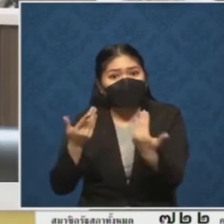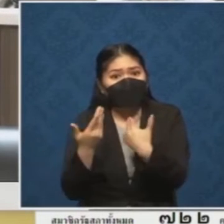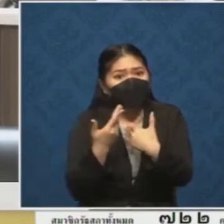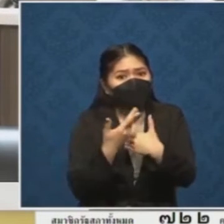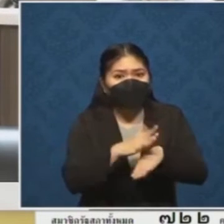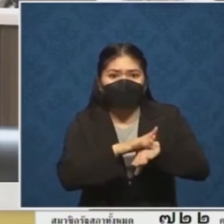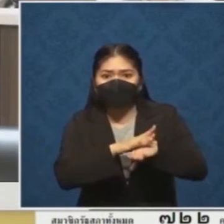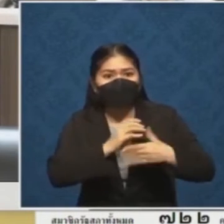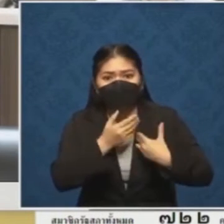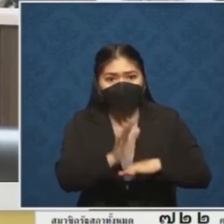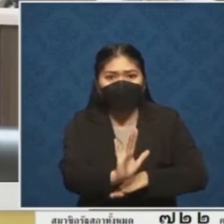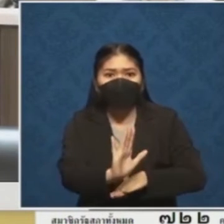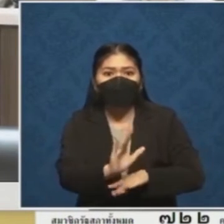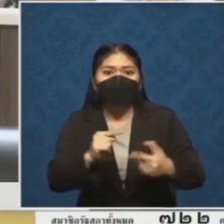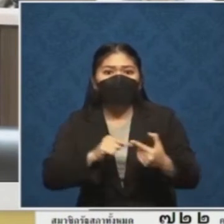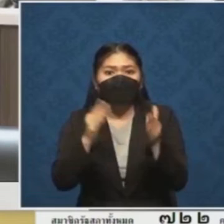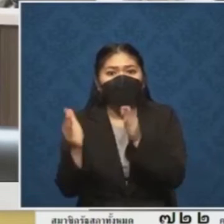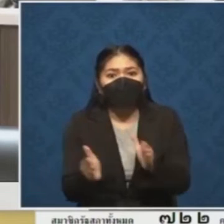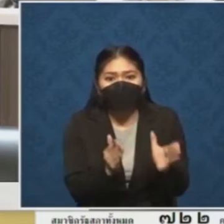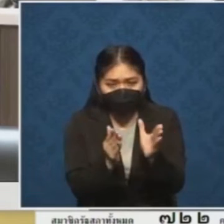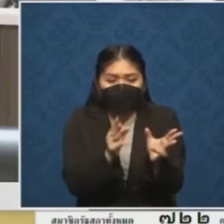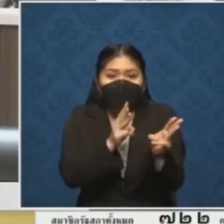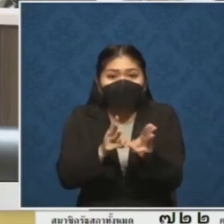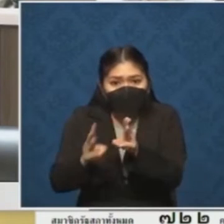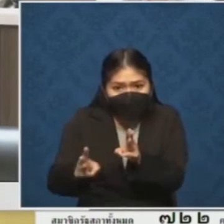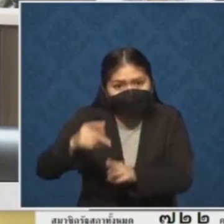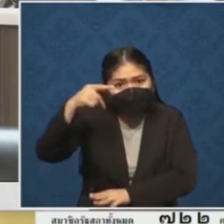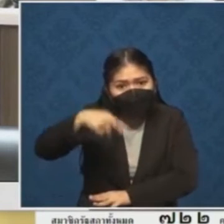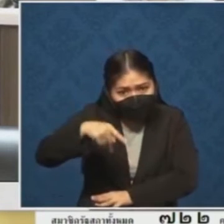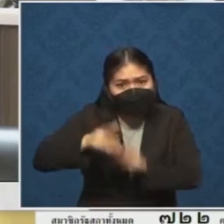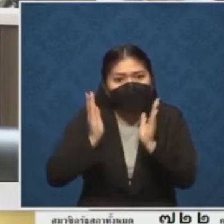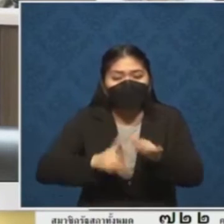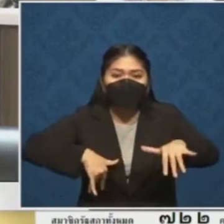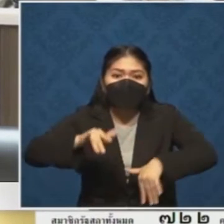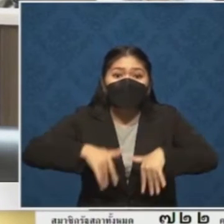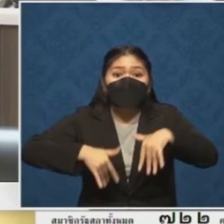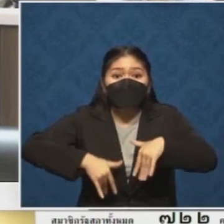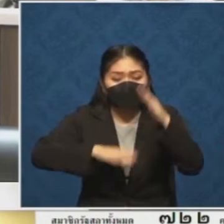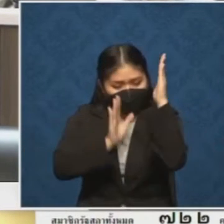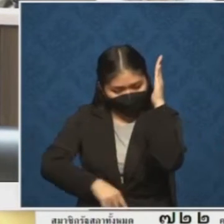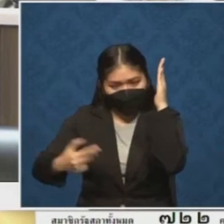วนการการดำเนินการกรรมวิธีตามกฎหมายพิเศษที่พี่น้องประชาชนใน3จังหวัดชายแดนภาคใต้